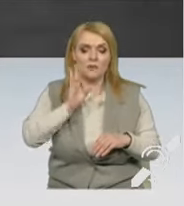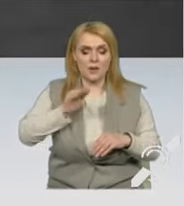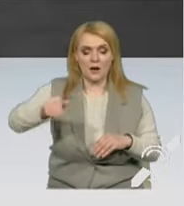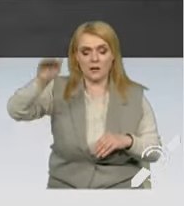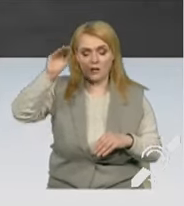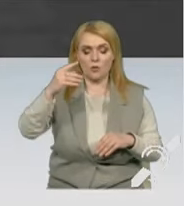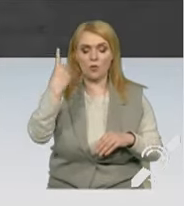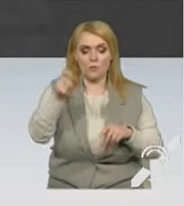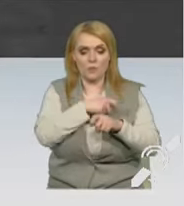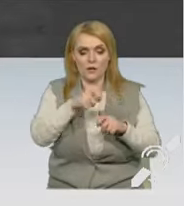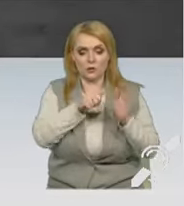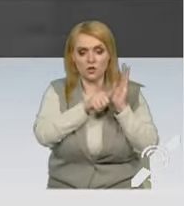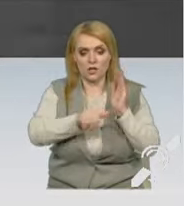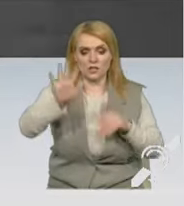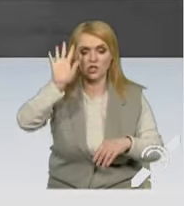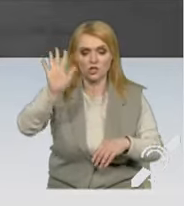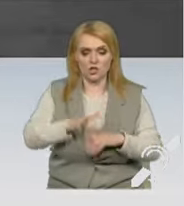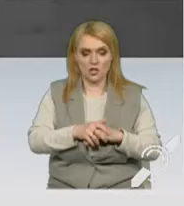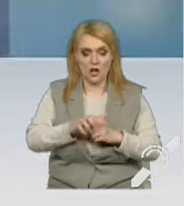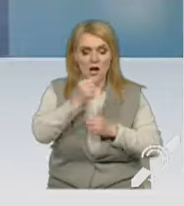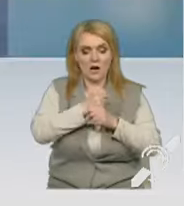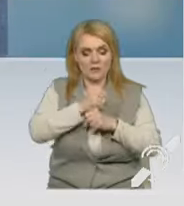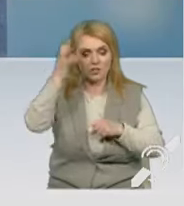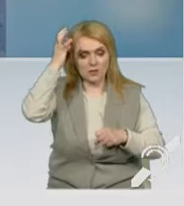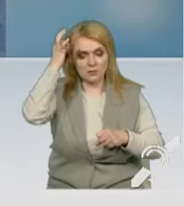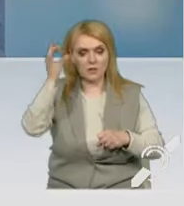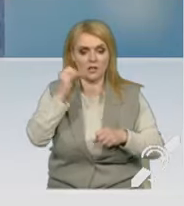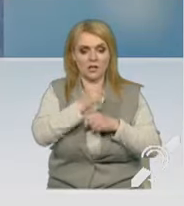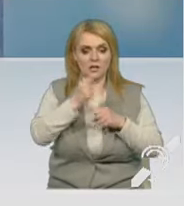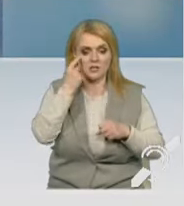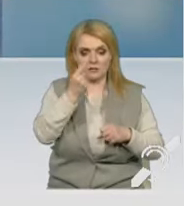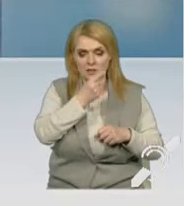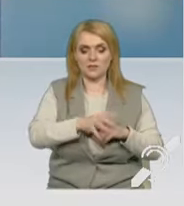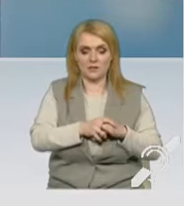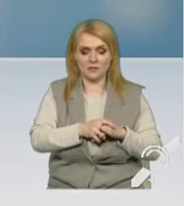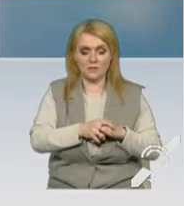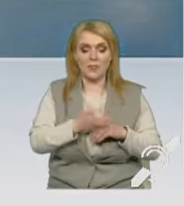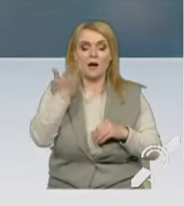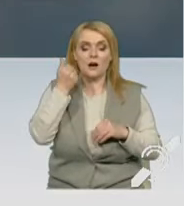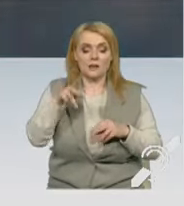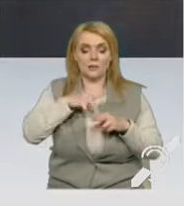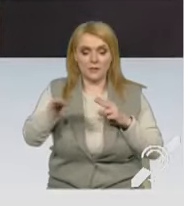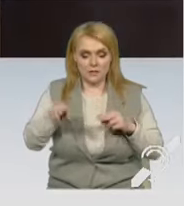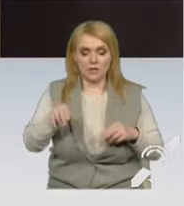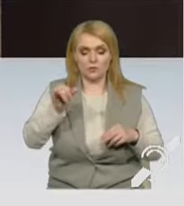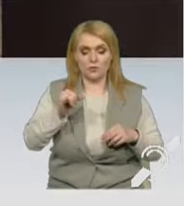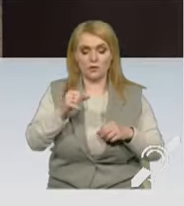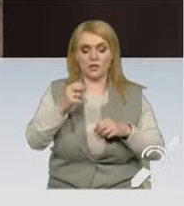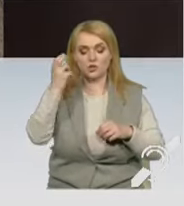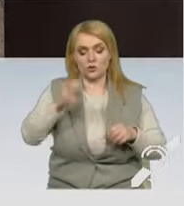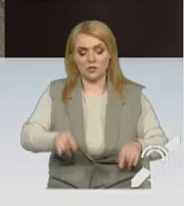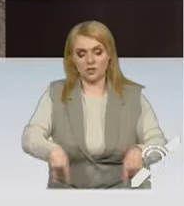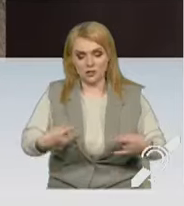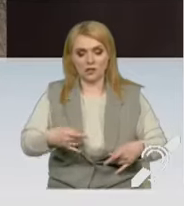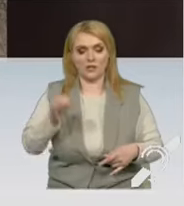65 cm înălțime păr caș staniu și ochi căprui în ziua dispariției purta pantaloni negri tricou alb și o bluză